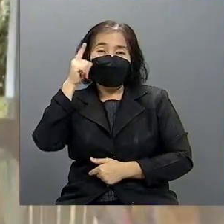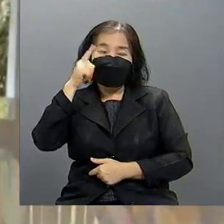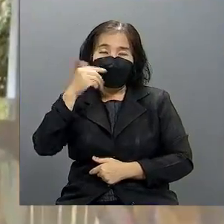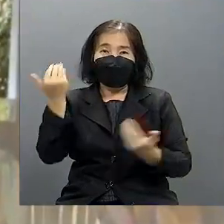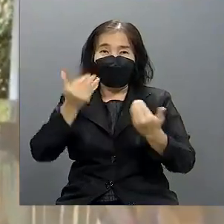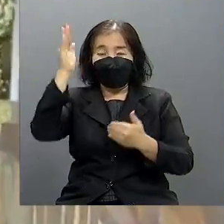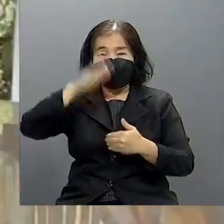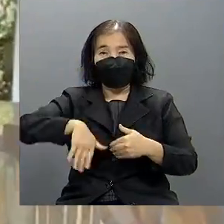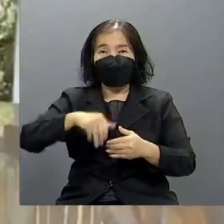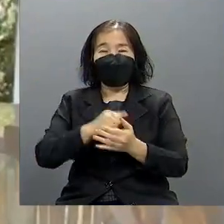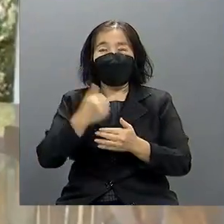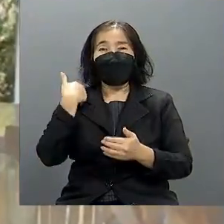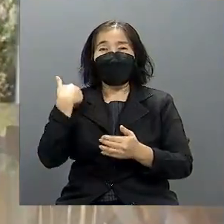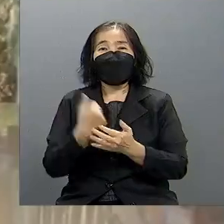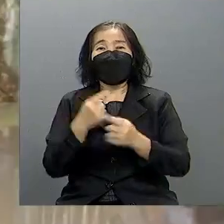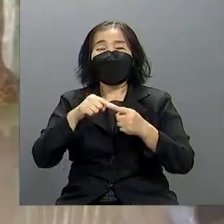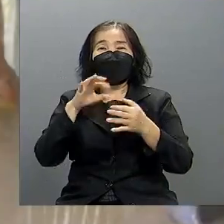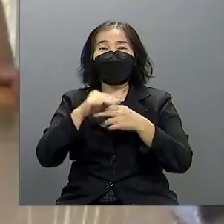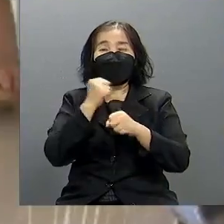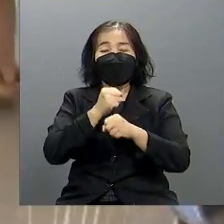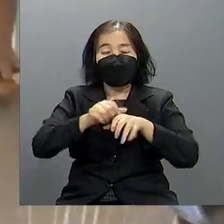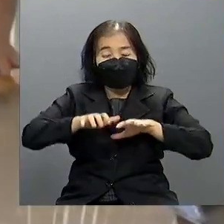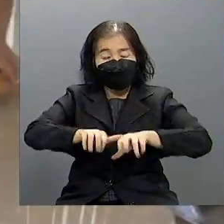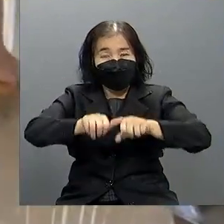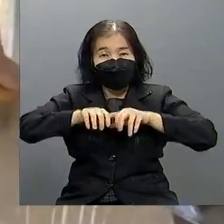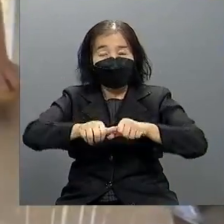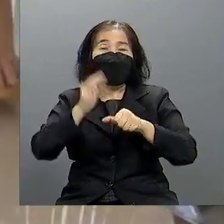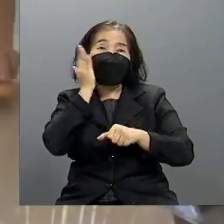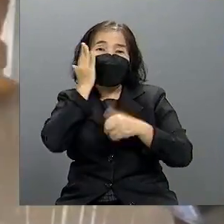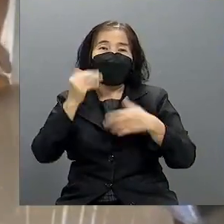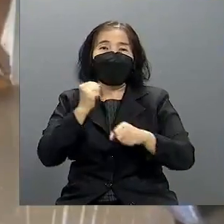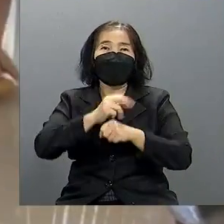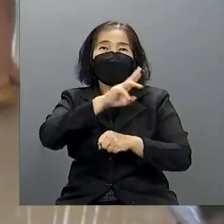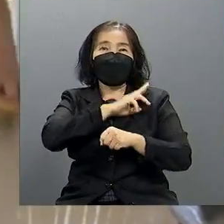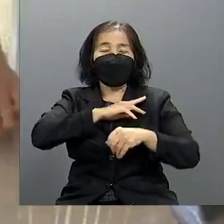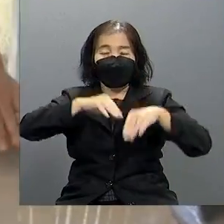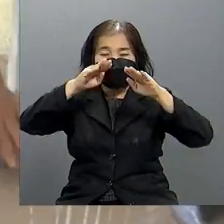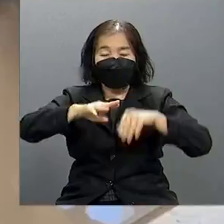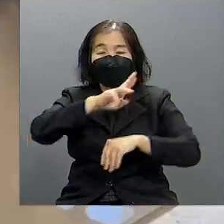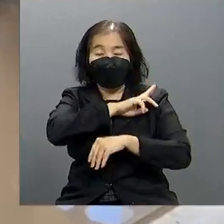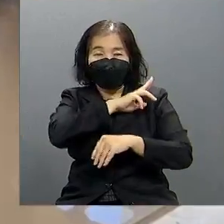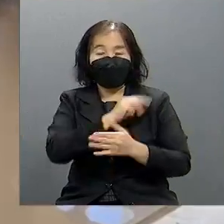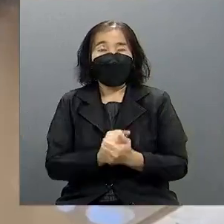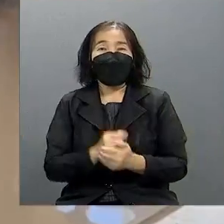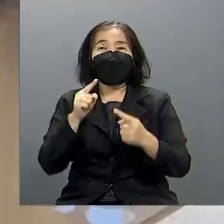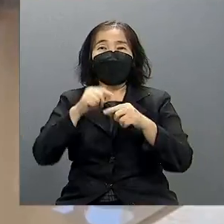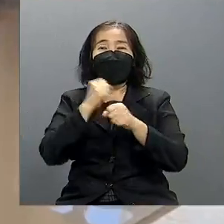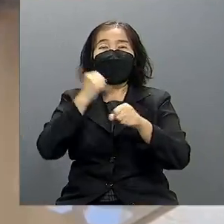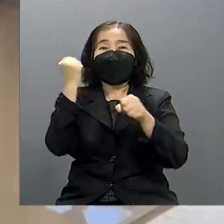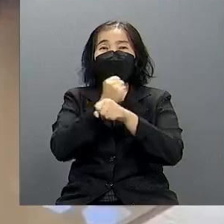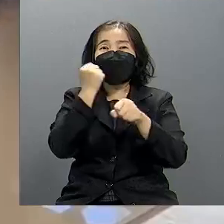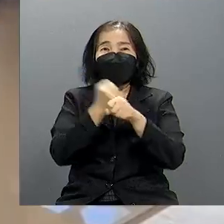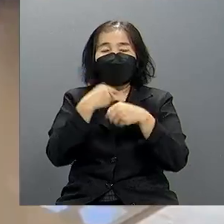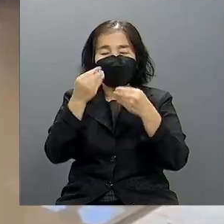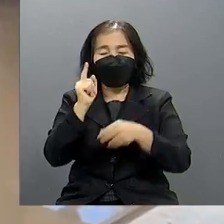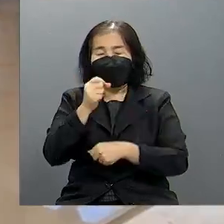การตั้งแต่การทำนวดแป้งการได้แต่งหน้าเองอะไรเงี้ยค่ะแล้วก็เขาจะฝึกเป็นการฝึกการใช้ความอดทนการเรื่องของ